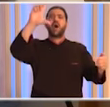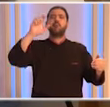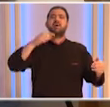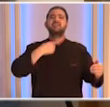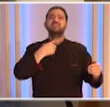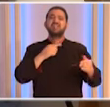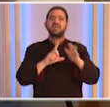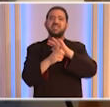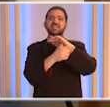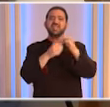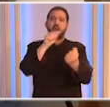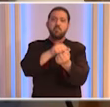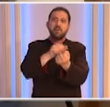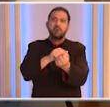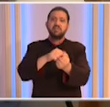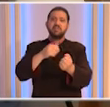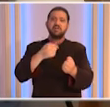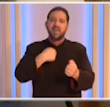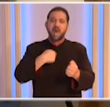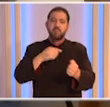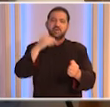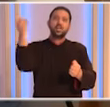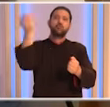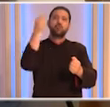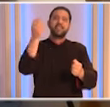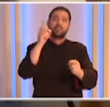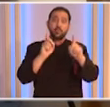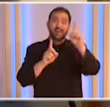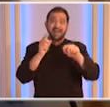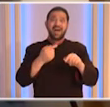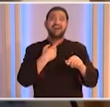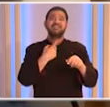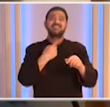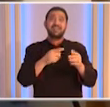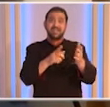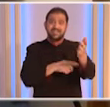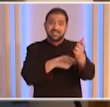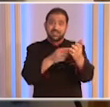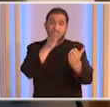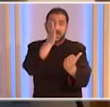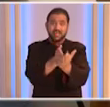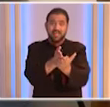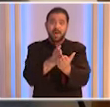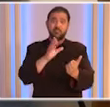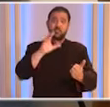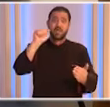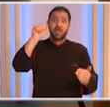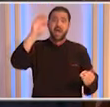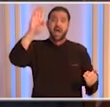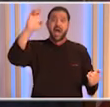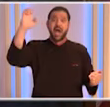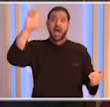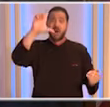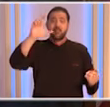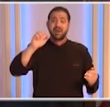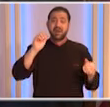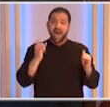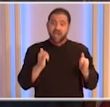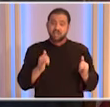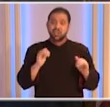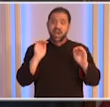mine. Și dacă strigă sângele dreptului Abel, te întrebi, să întreabă aici